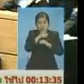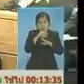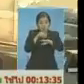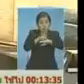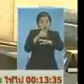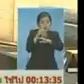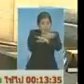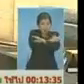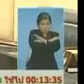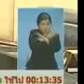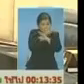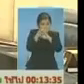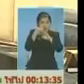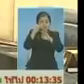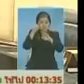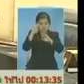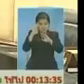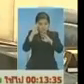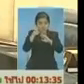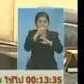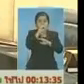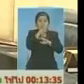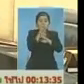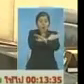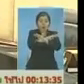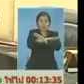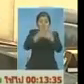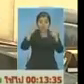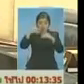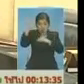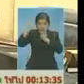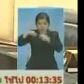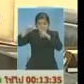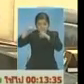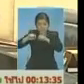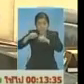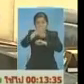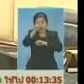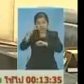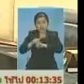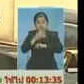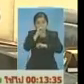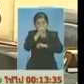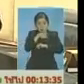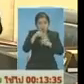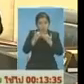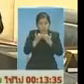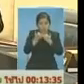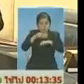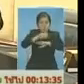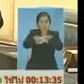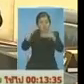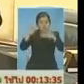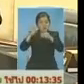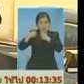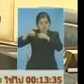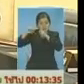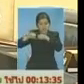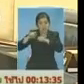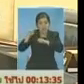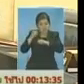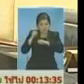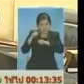ำหนด14 มีนา 6อาจจะเกิดประเด็นการโต้แย้งว่าสตช.รีบบอกเลิกสัญญาเร็วไปทั้งที่ส